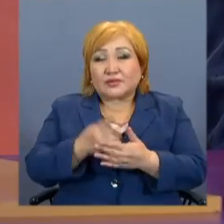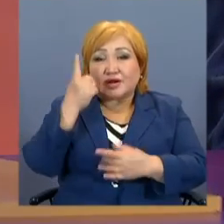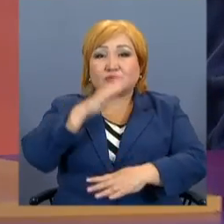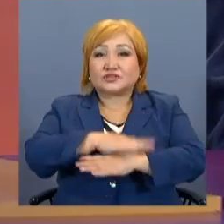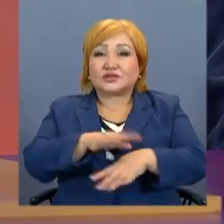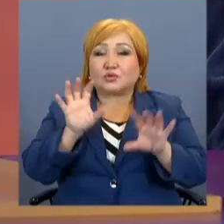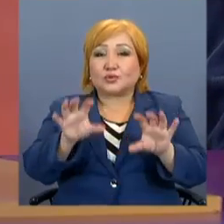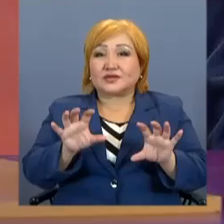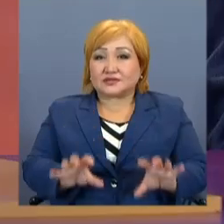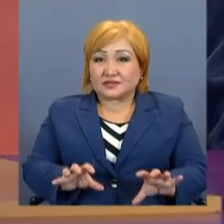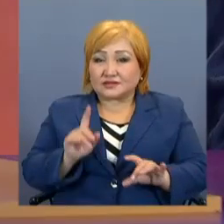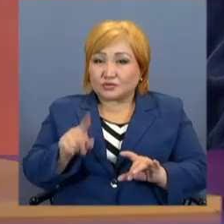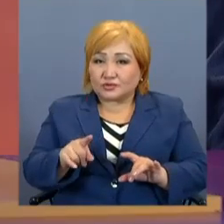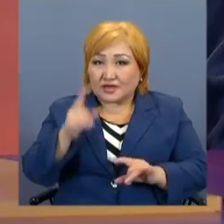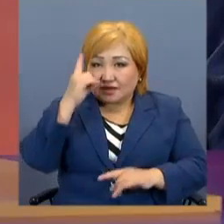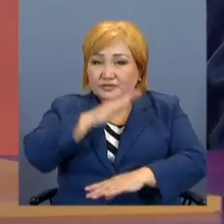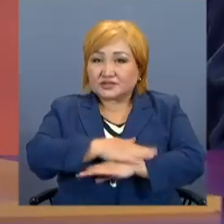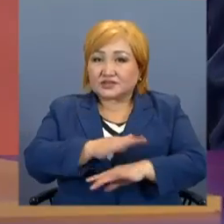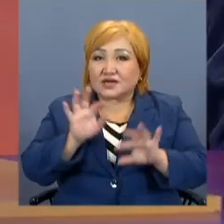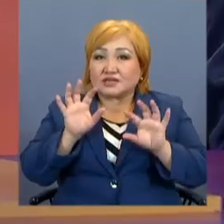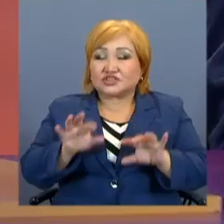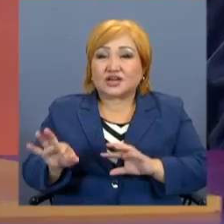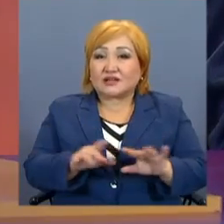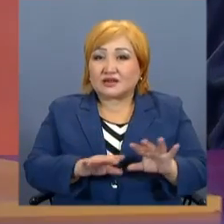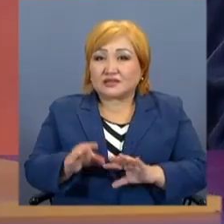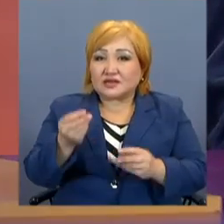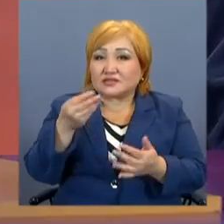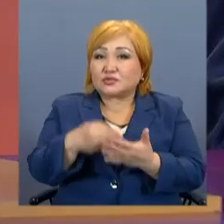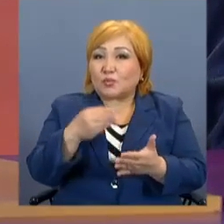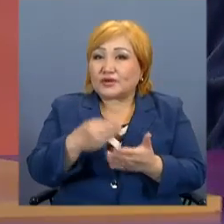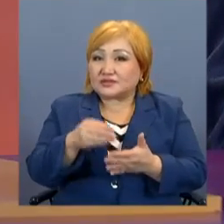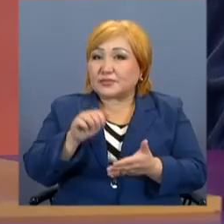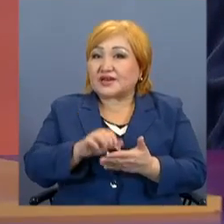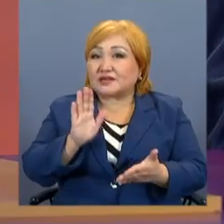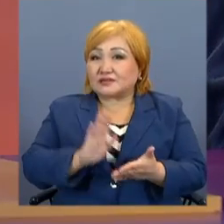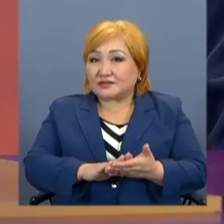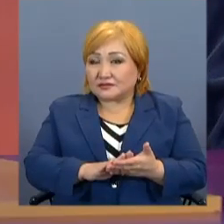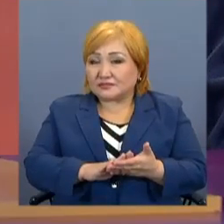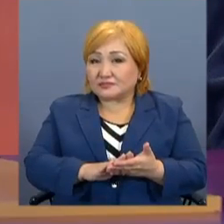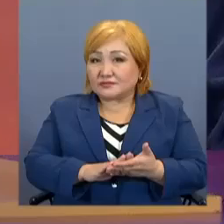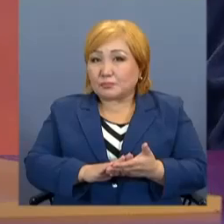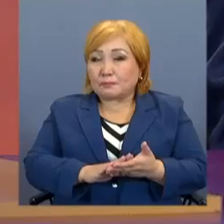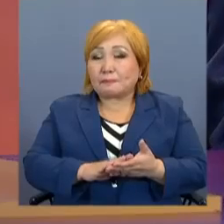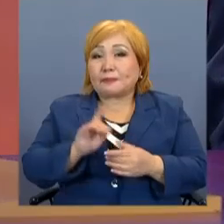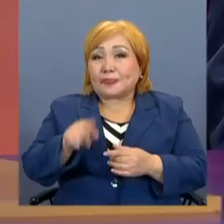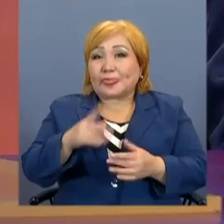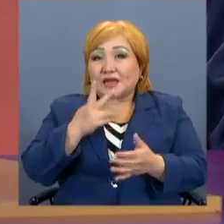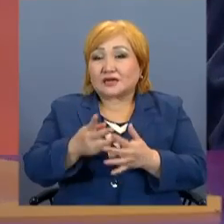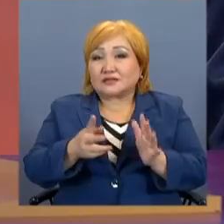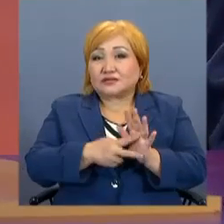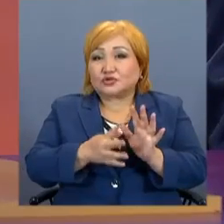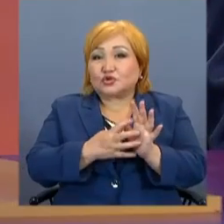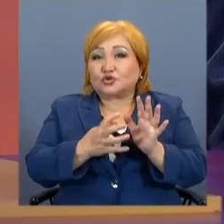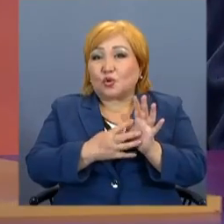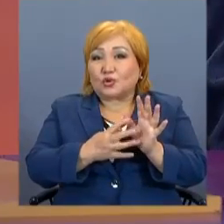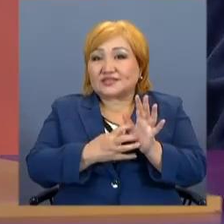кодексте жаңағы әкімшілік шараларының соммасы белгіленген. Соған қарап жаңағы жеке тұлғаларға жаңа 9000 теңгеден жоғары